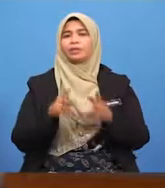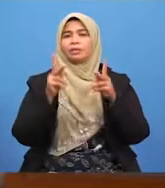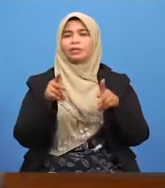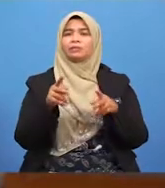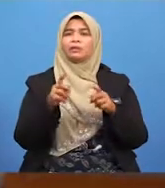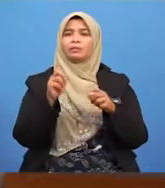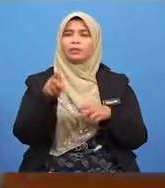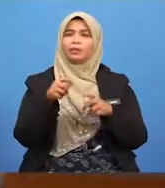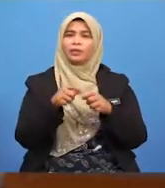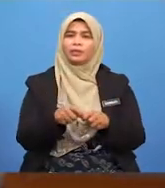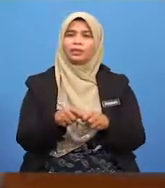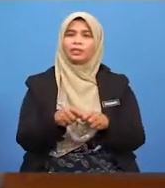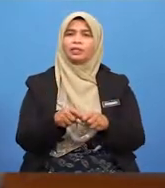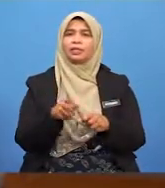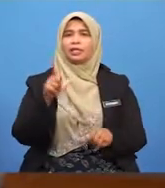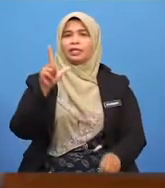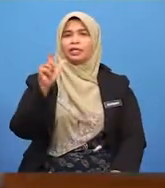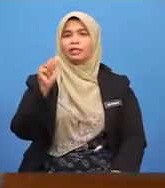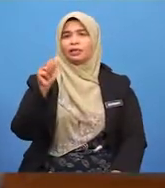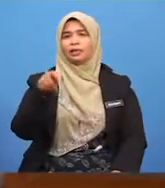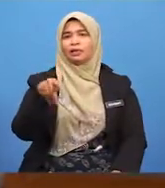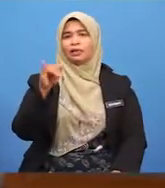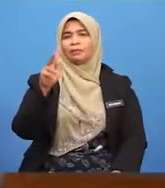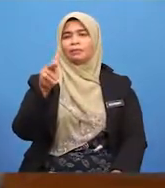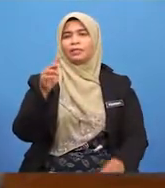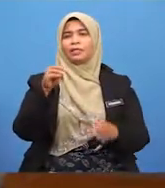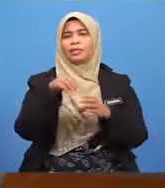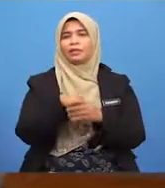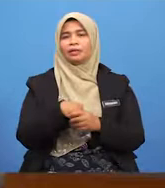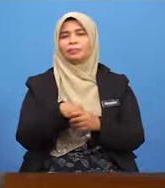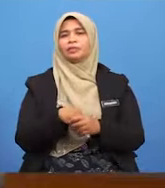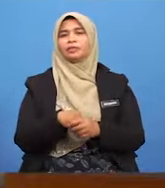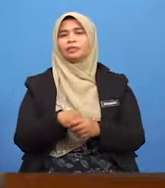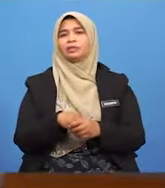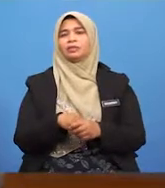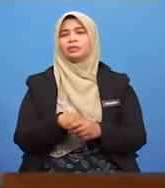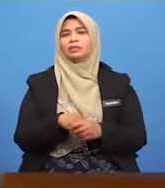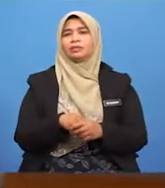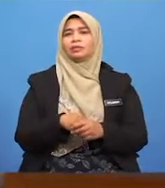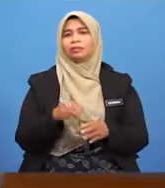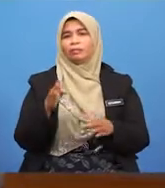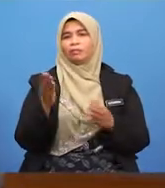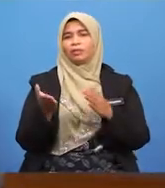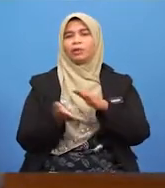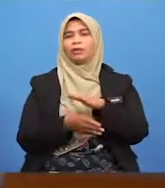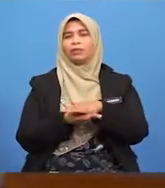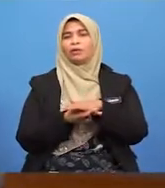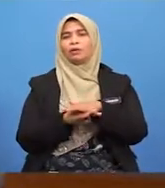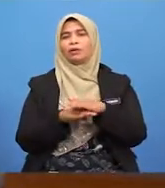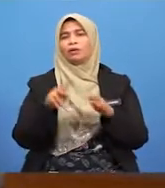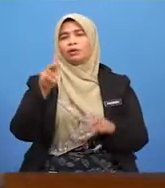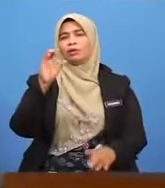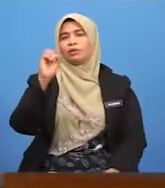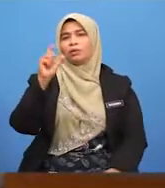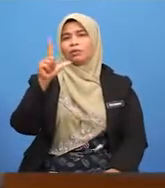lapek dalam program pada sebelah dalam Febri bawah kode dan tidak